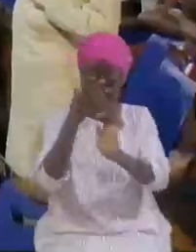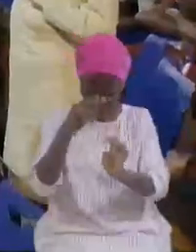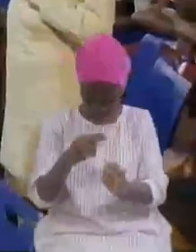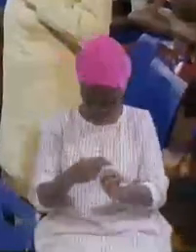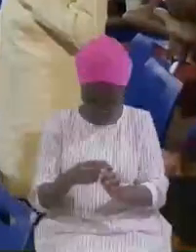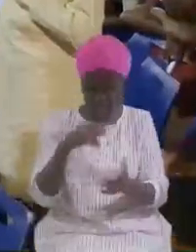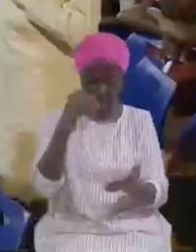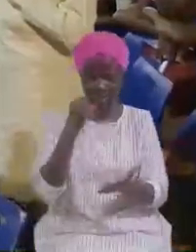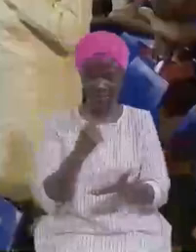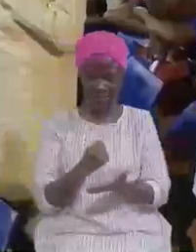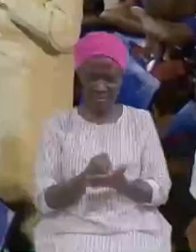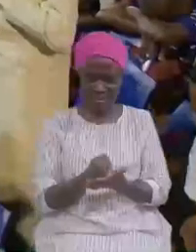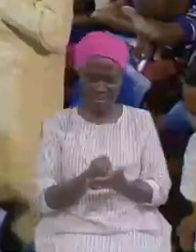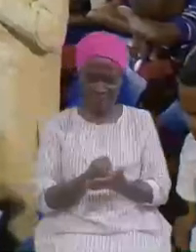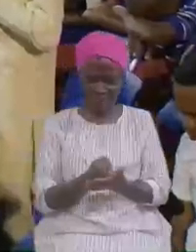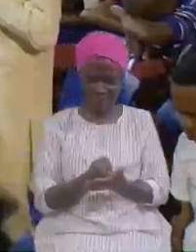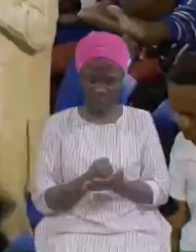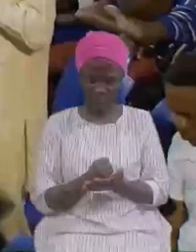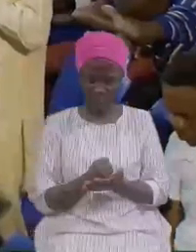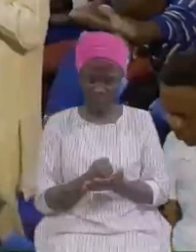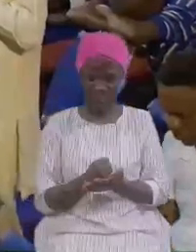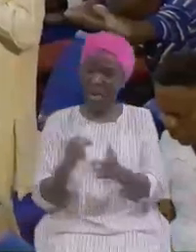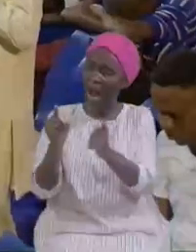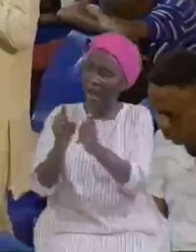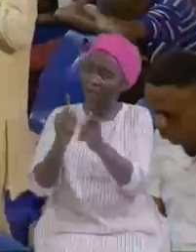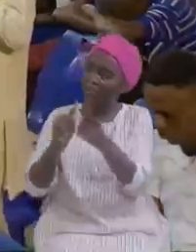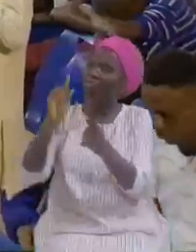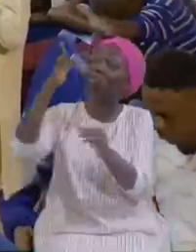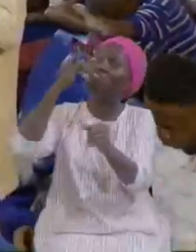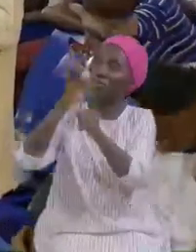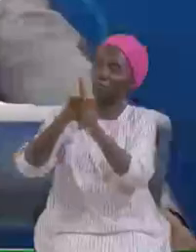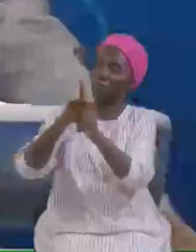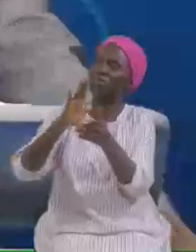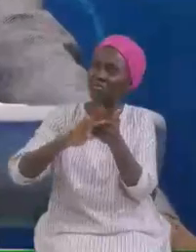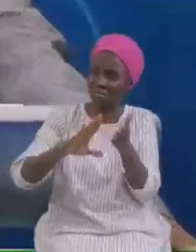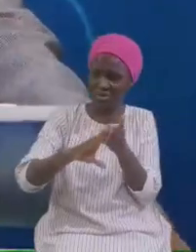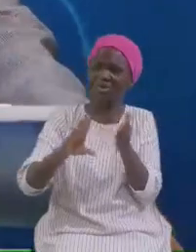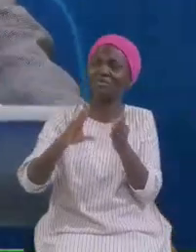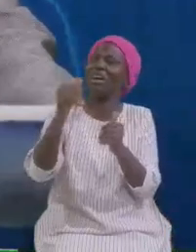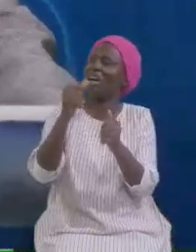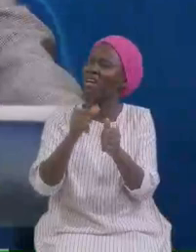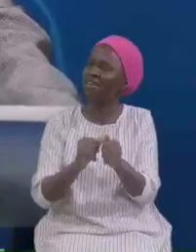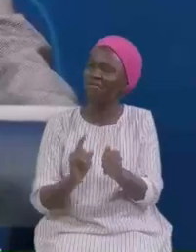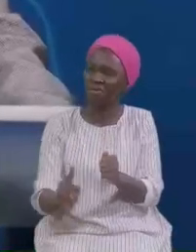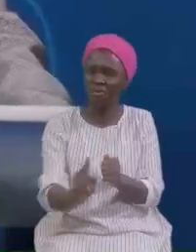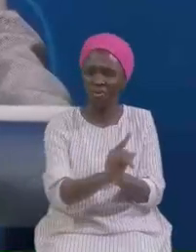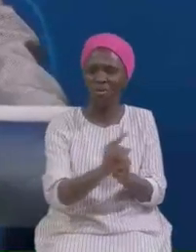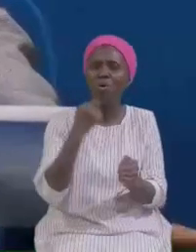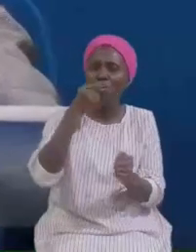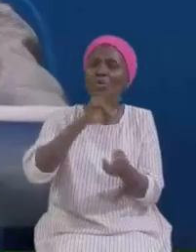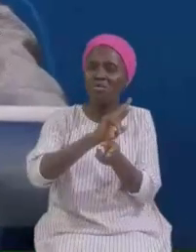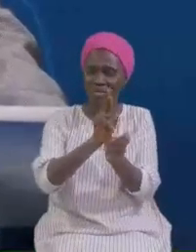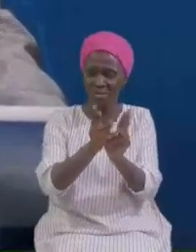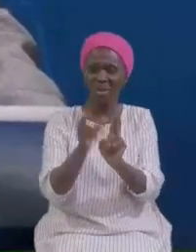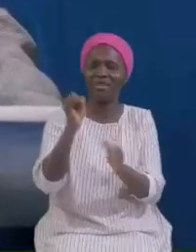de Jésus. Selon ta promesse, pardonne à chacun,